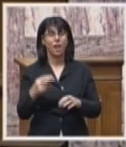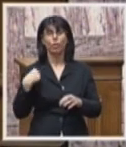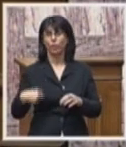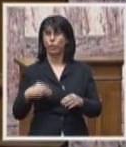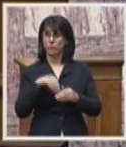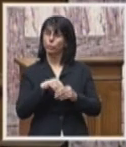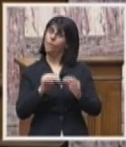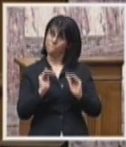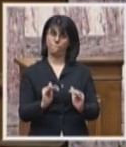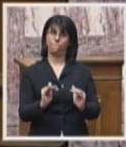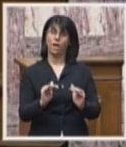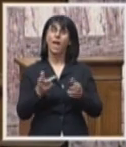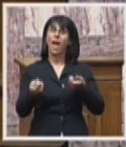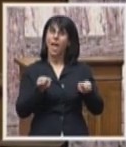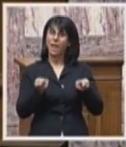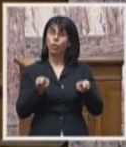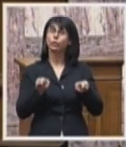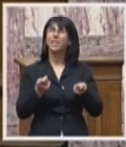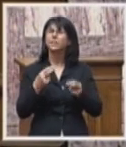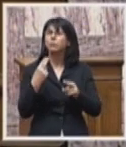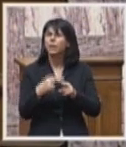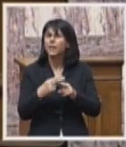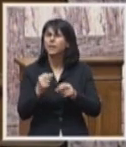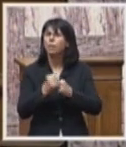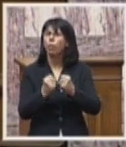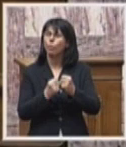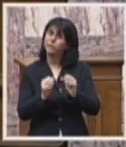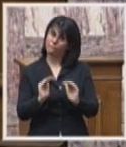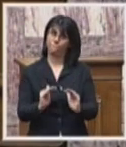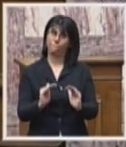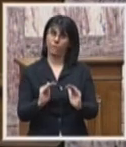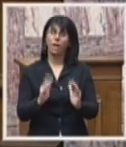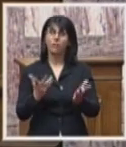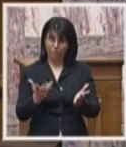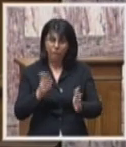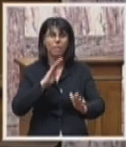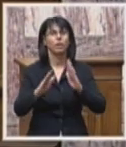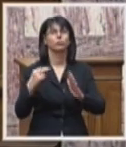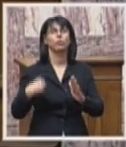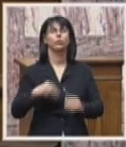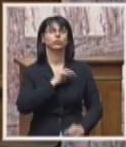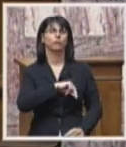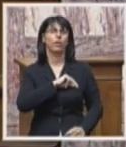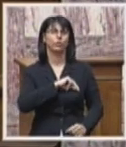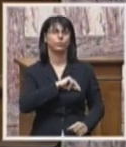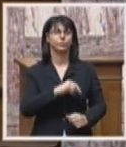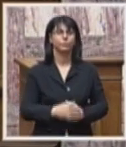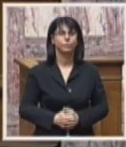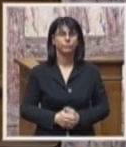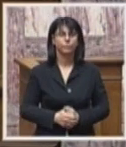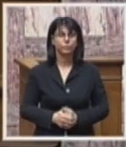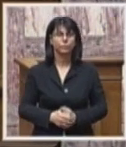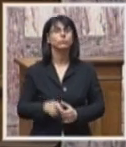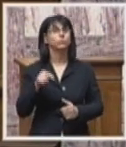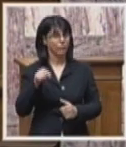είπα, και έλεγχο σε κρίσιμες υποδομές, διαφυλάσσοντας δηλαδή το δημόσιο συμφέρον. Από αυτά και θα αντληθούν